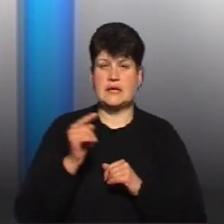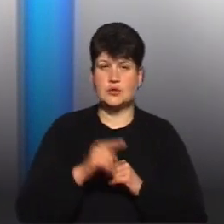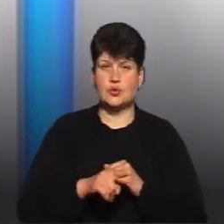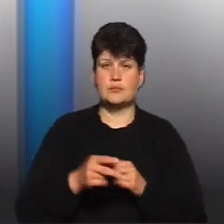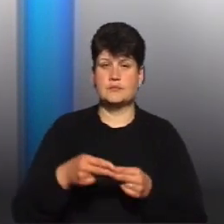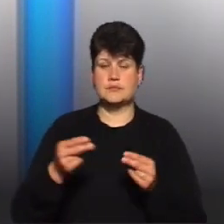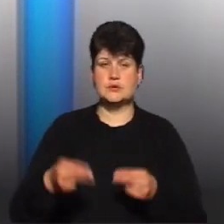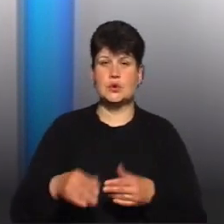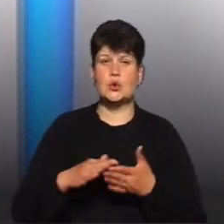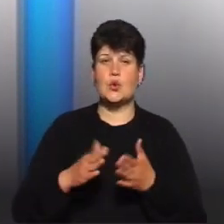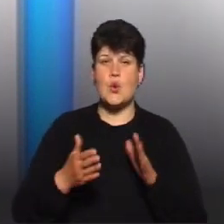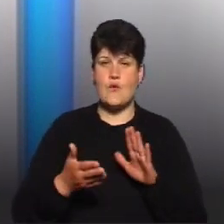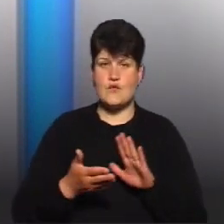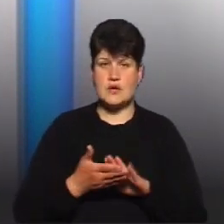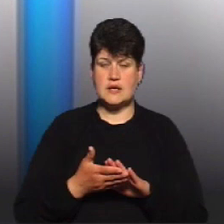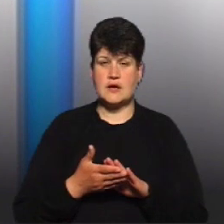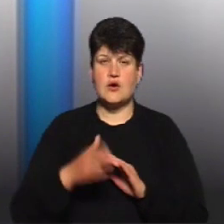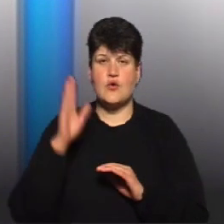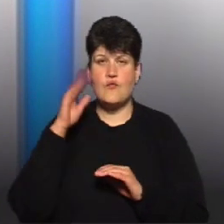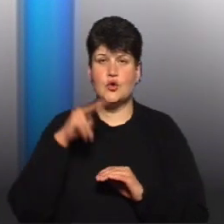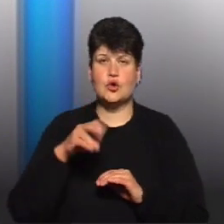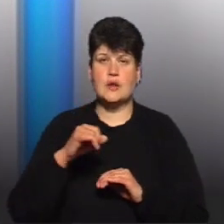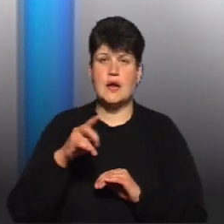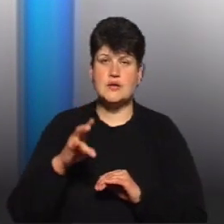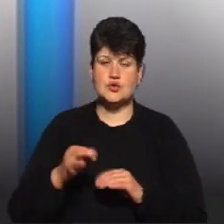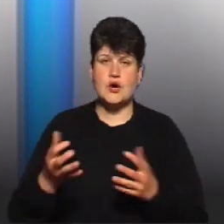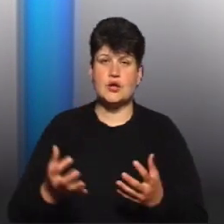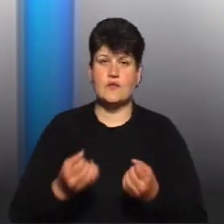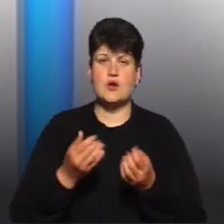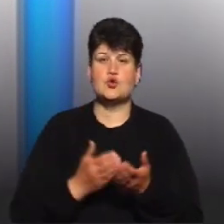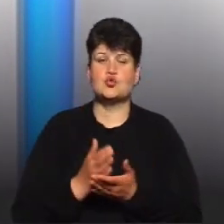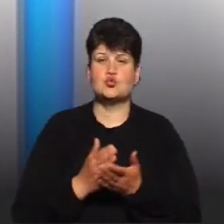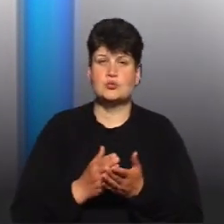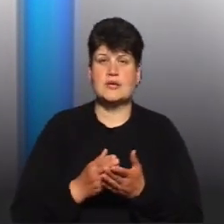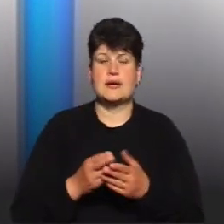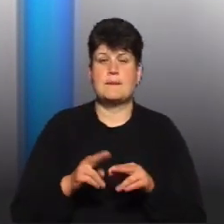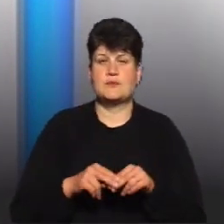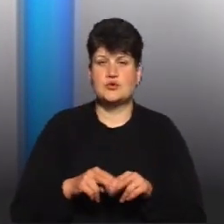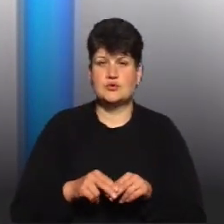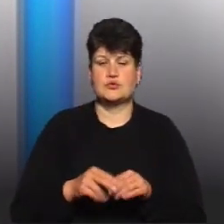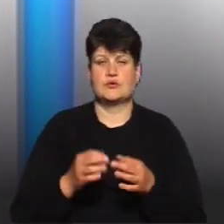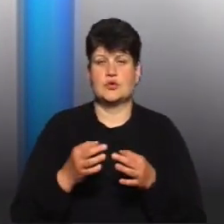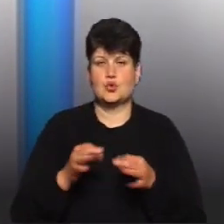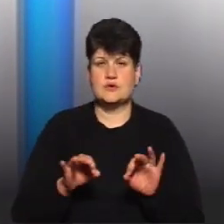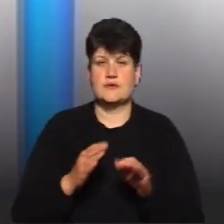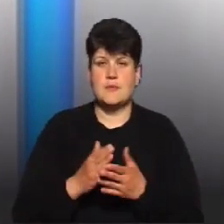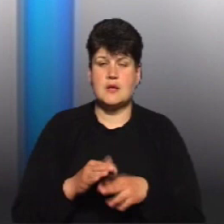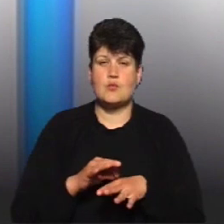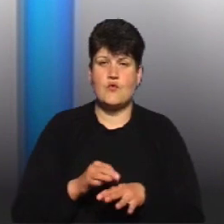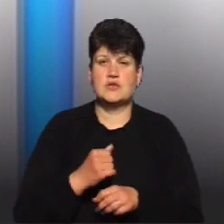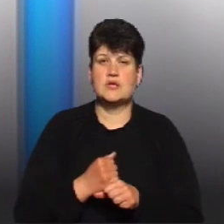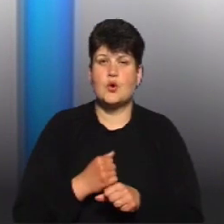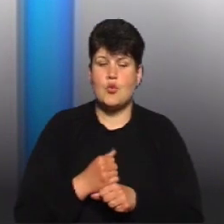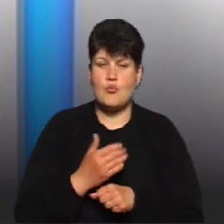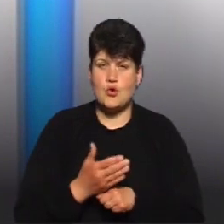договори із водолазно-рятувальною службою, яка є паспортизованою, ліцензованою, яка має дозвіл проводити такі роботи.